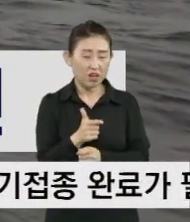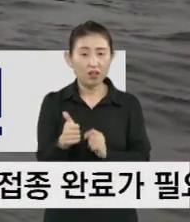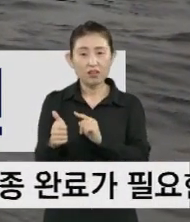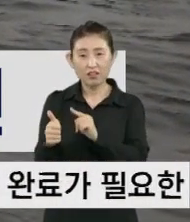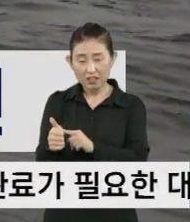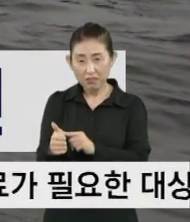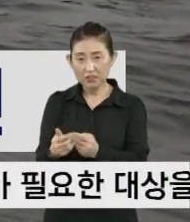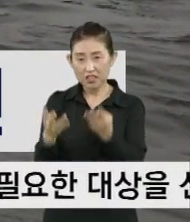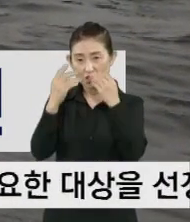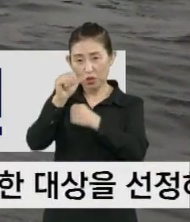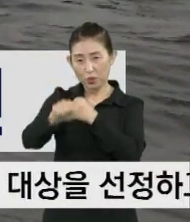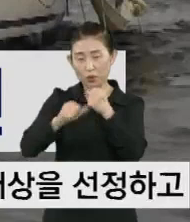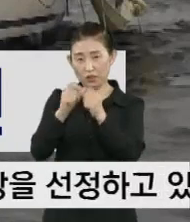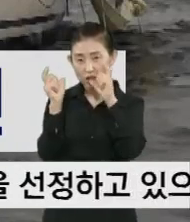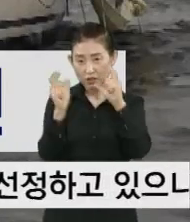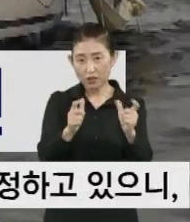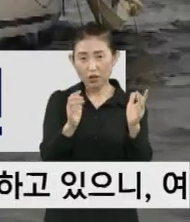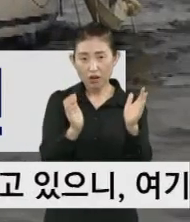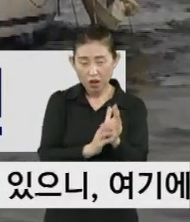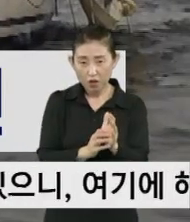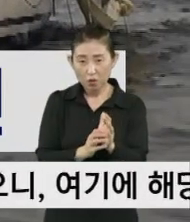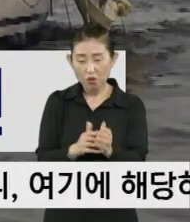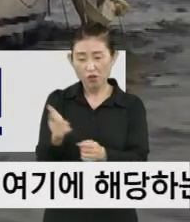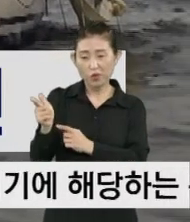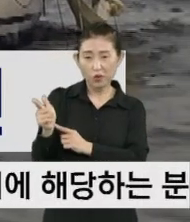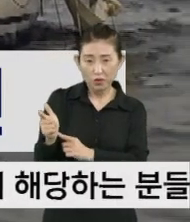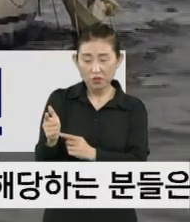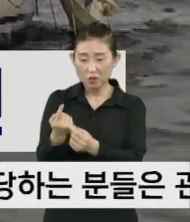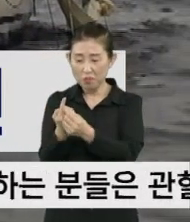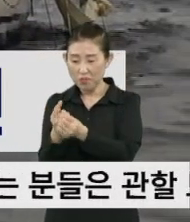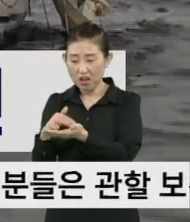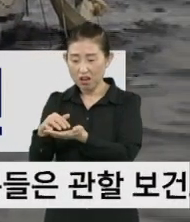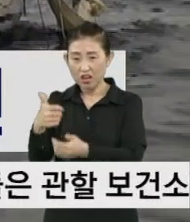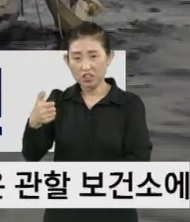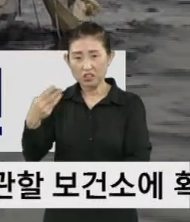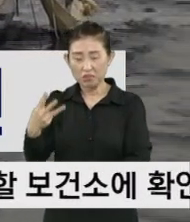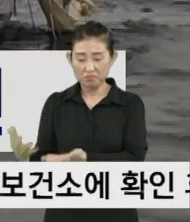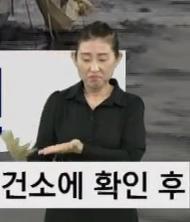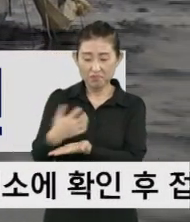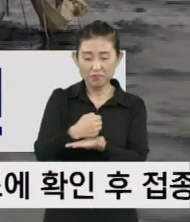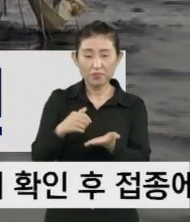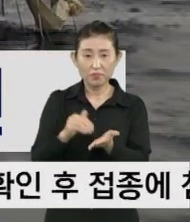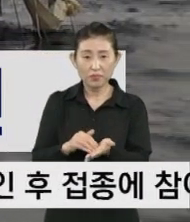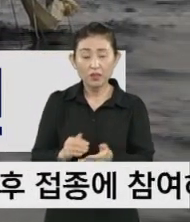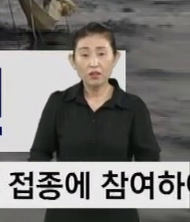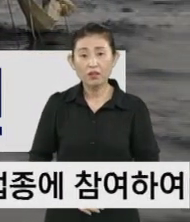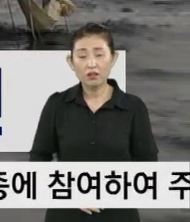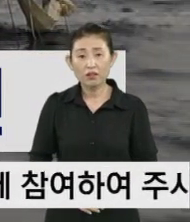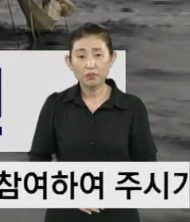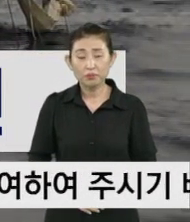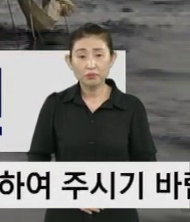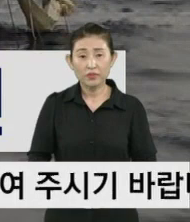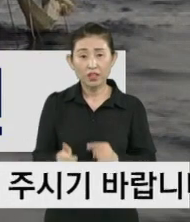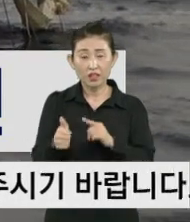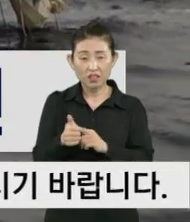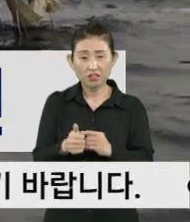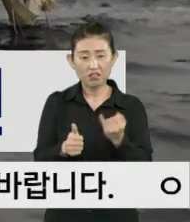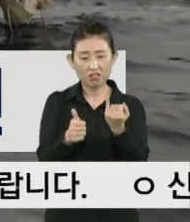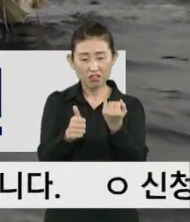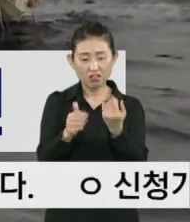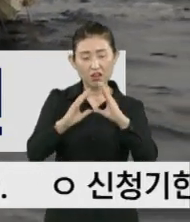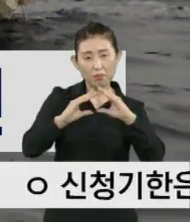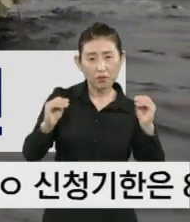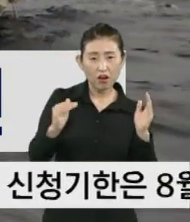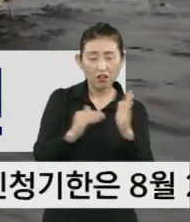징역 5년을 선고하고 압수된 권총과 타나 63 바를 모두 볼 수 있습니다 a 씨는 여성과